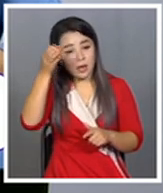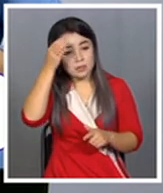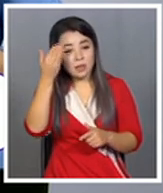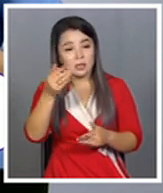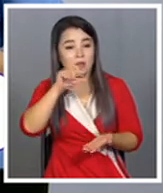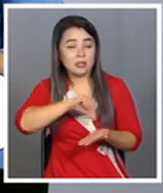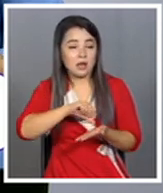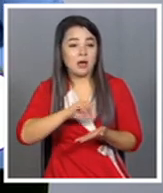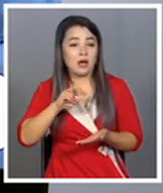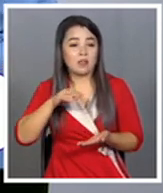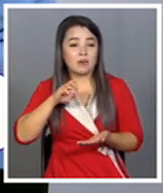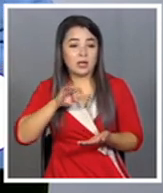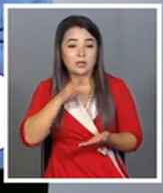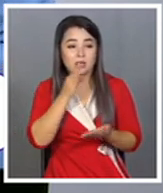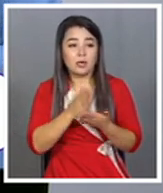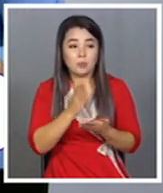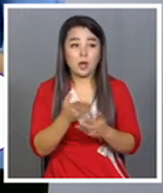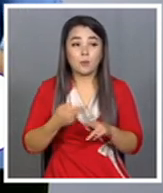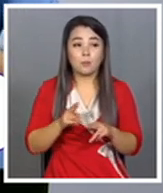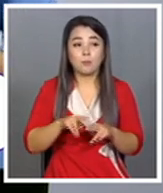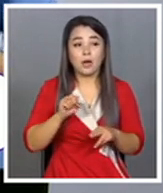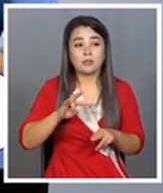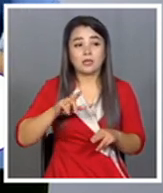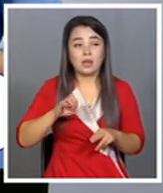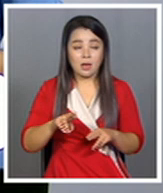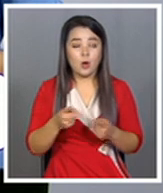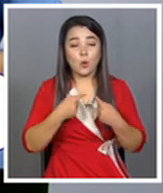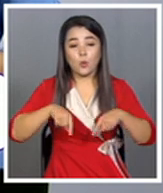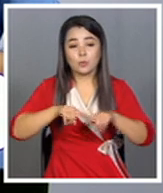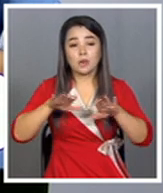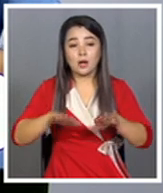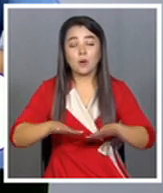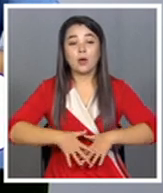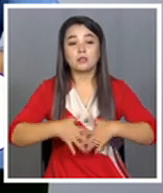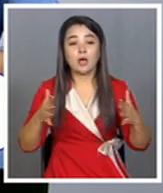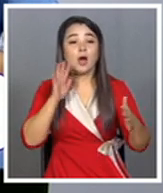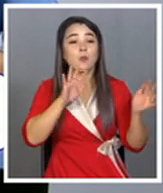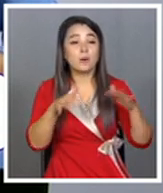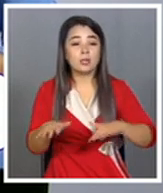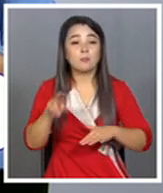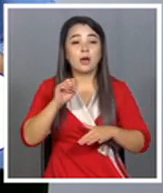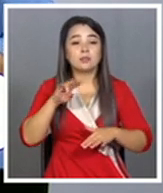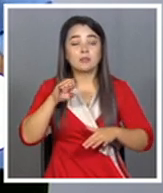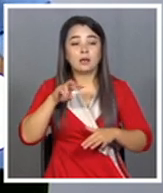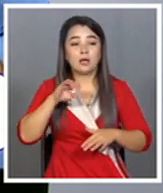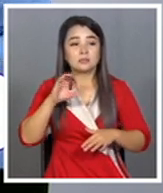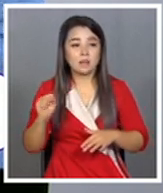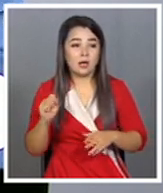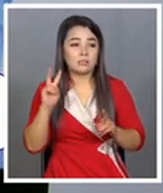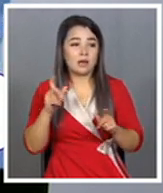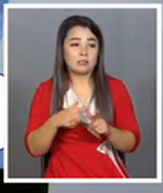Альфред Вегенер ұсынған. Ал Пангеяны қоршап жатқан алып мұхит Панталасса деп аталған.